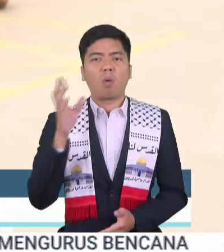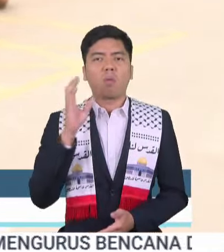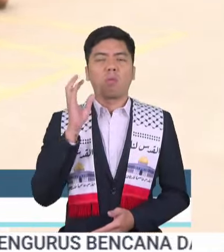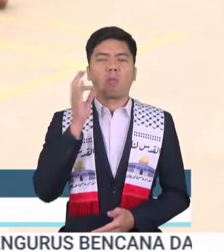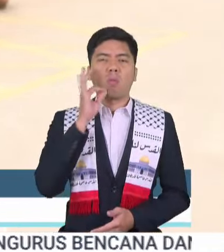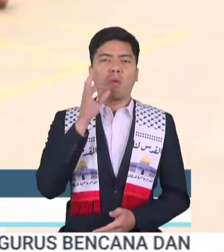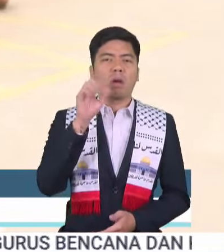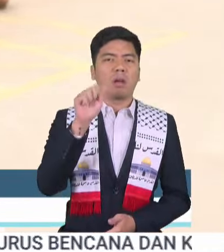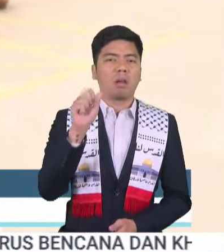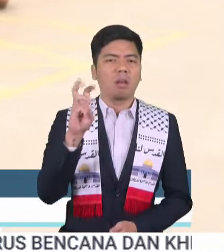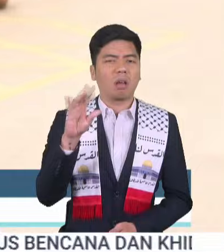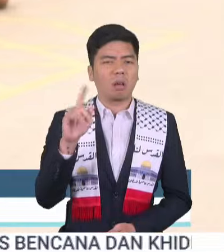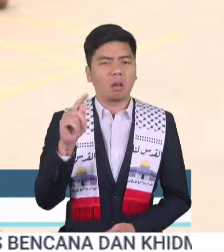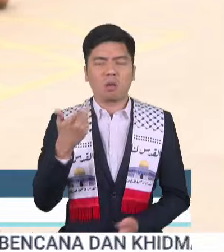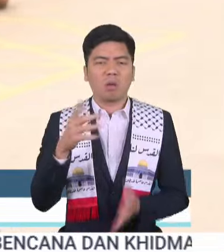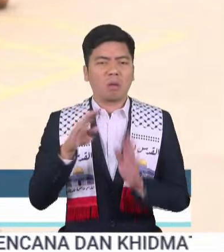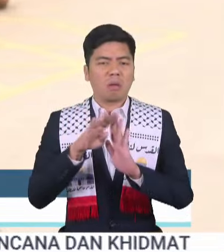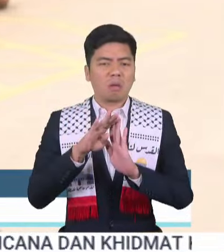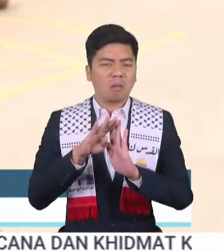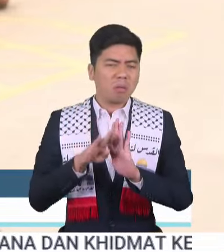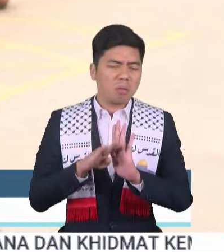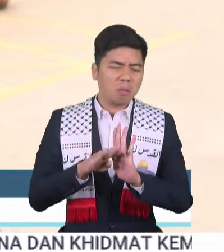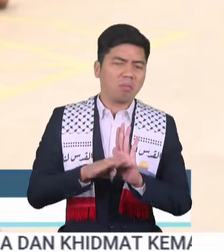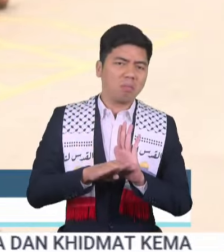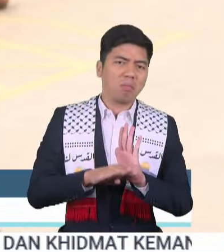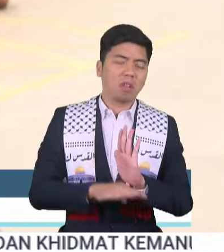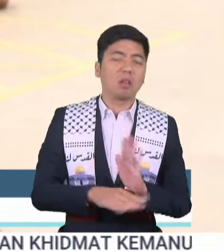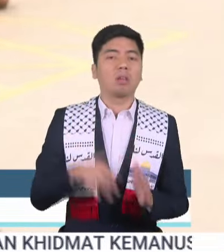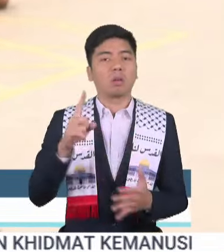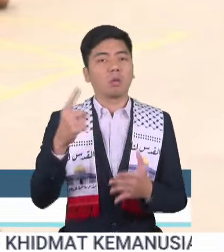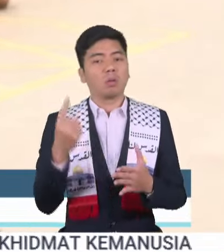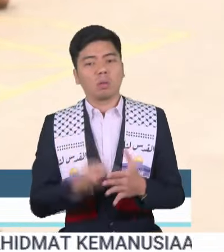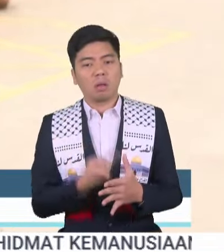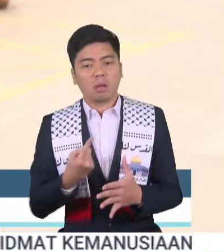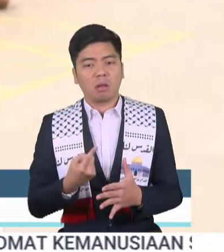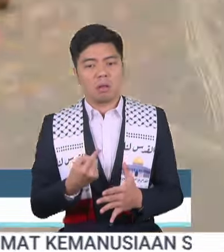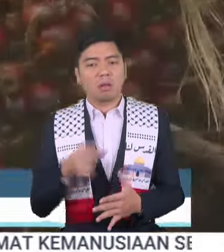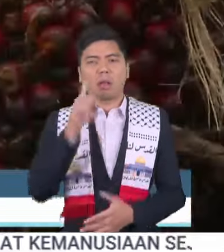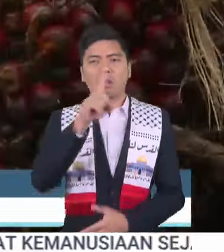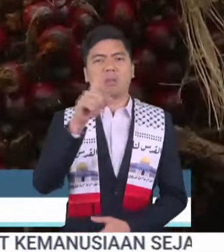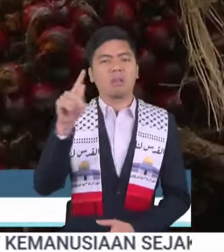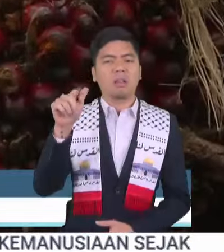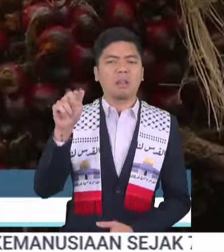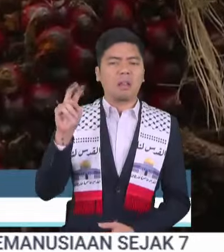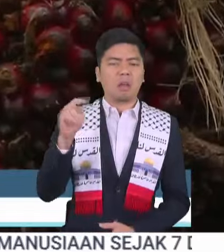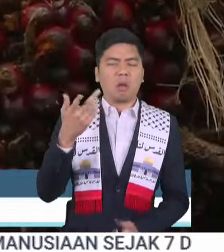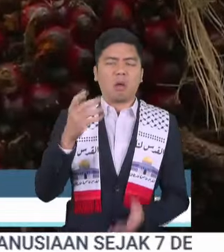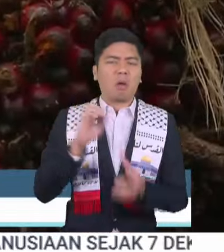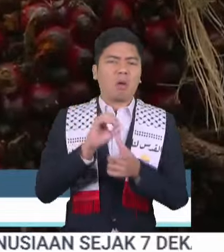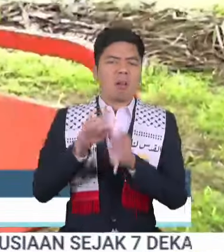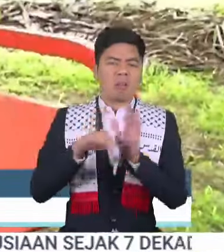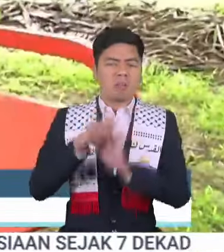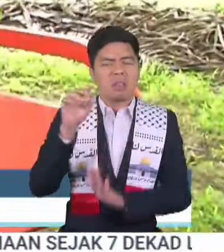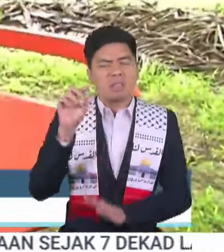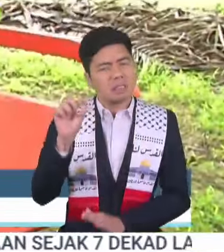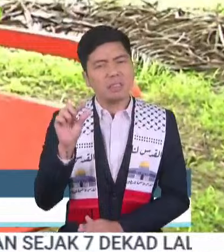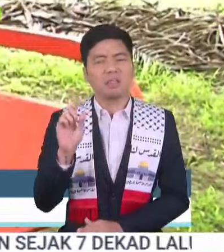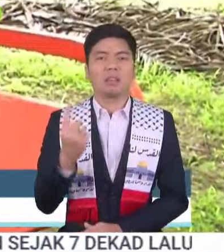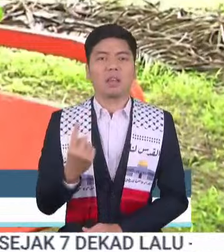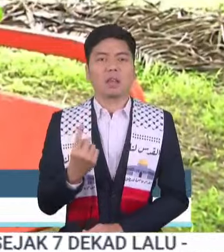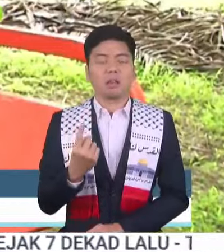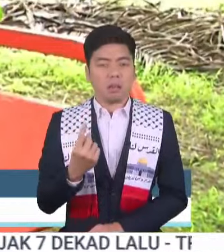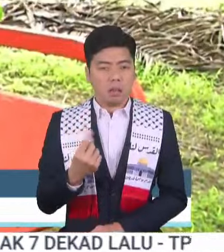yang kurang melawah. Ada ni, ha, melawah ni. Sebulan setan saja, setan lebih sikit aje. Memang